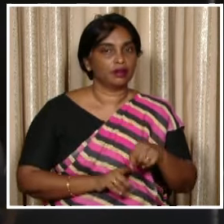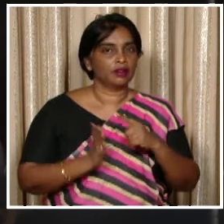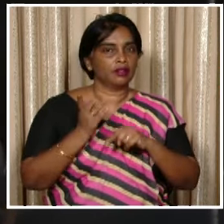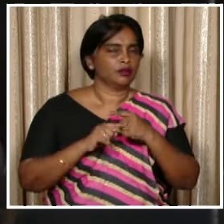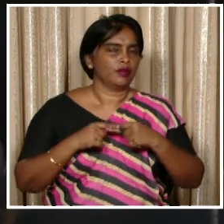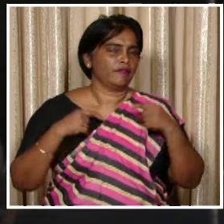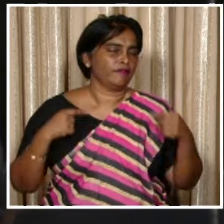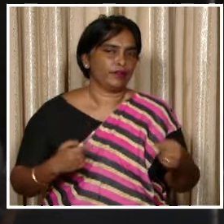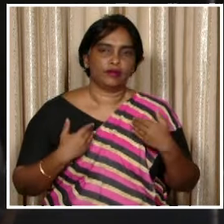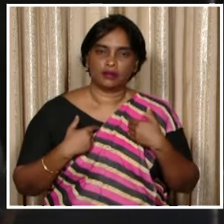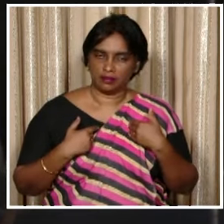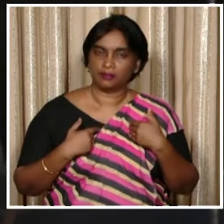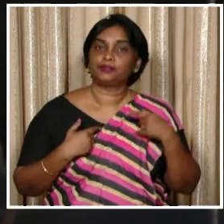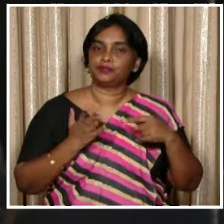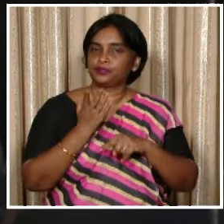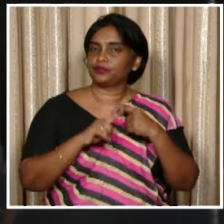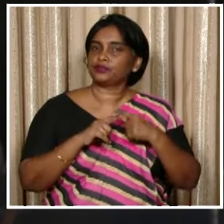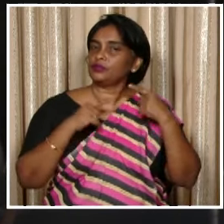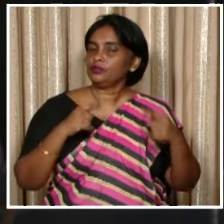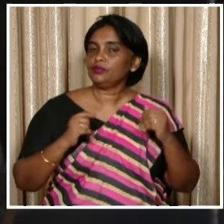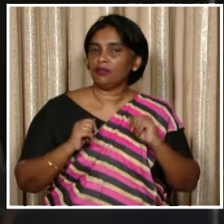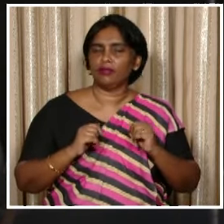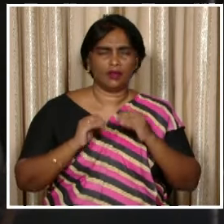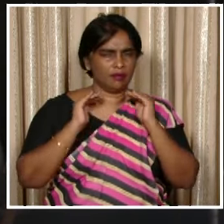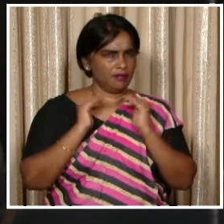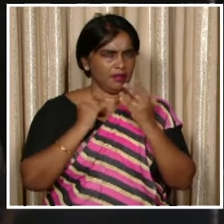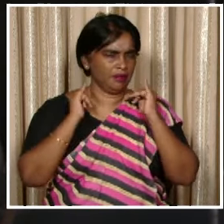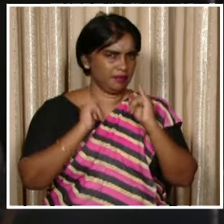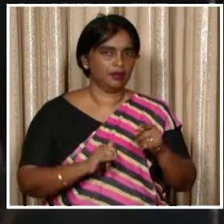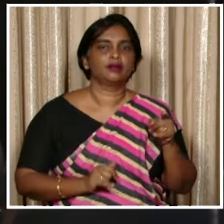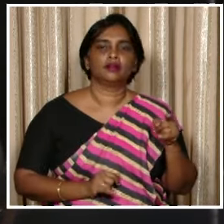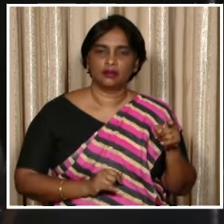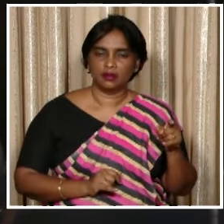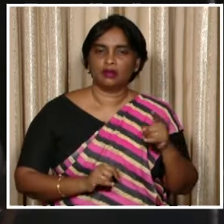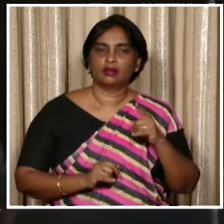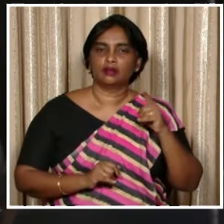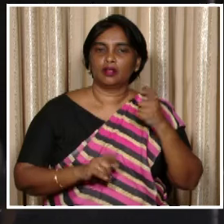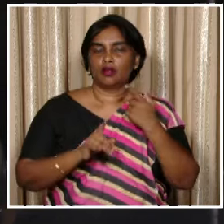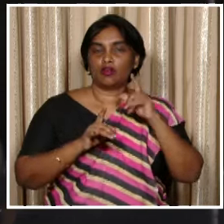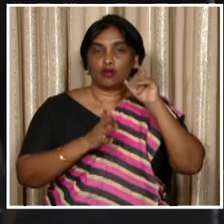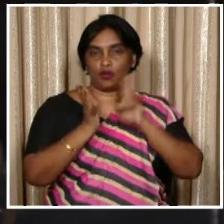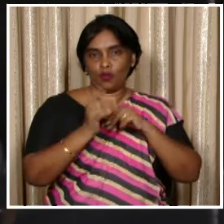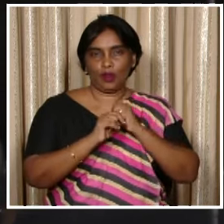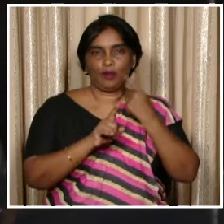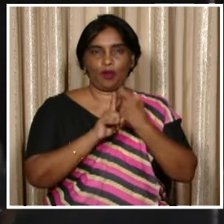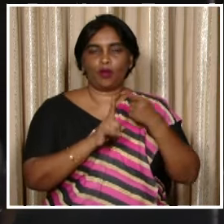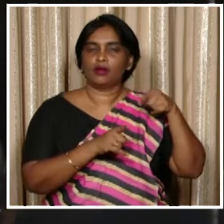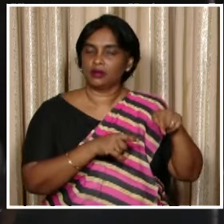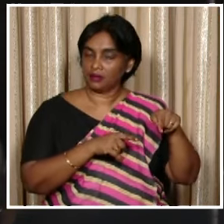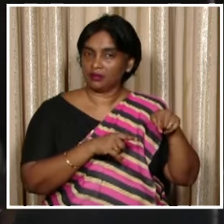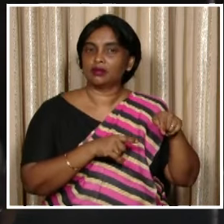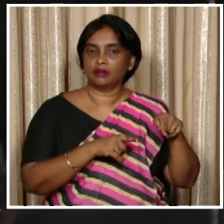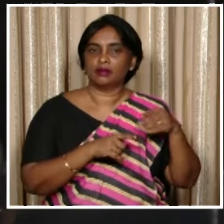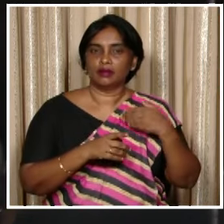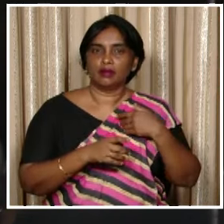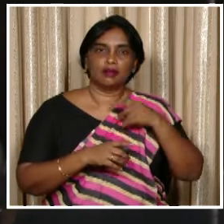බද්දට විරුද්ධ. හරි, මේ බද්දට විරුද්ධ. මොකද ඒක අසාධාරණ බද්ද. දැන් කෝට්ටේ වාගේ ආසනයක මේ තමයි